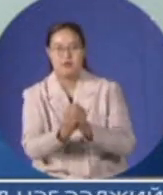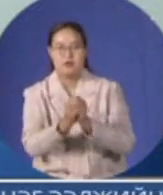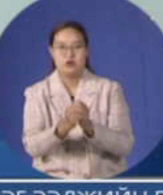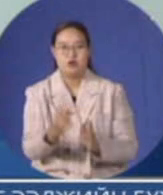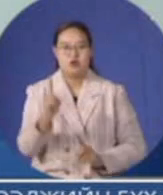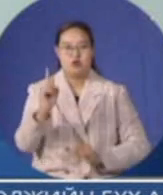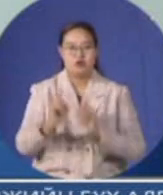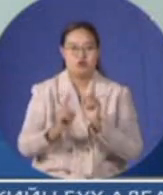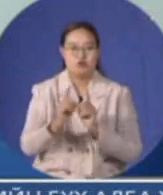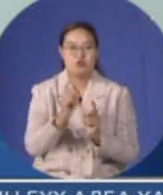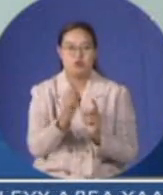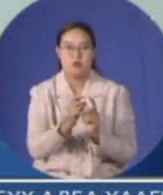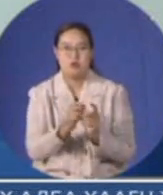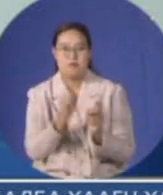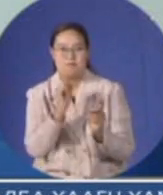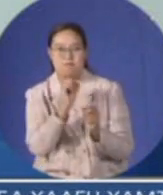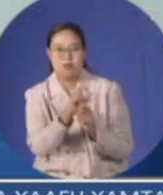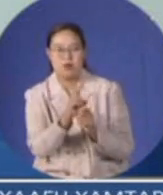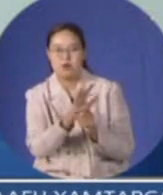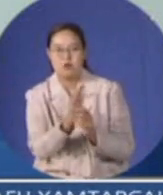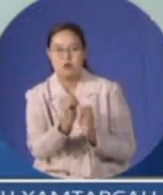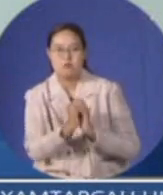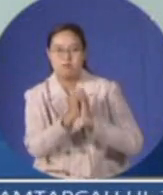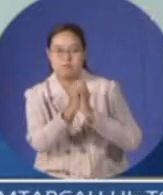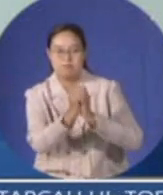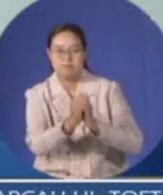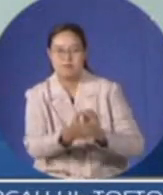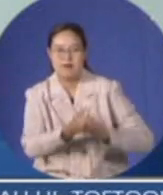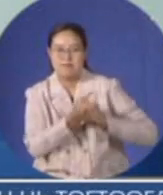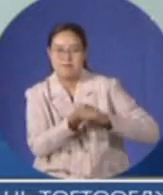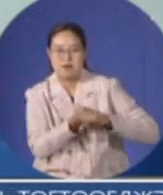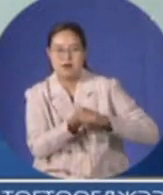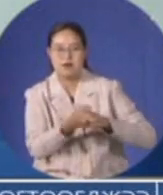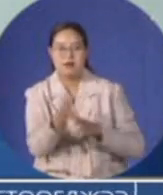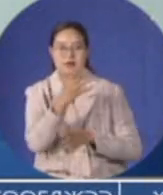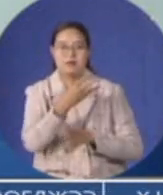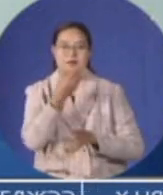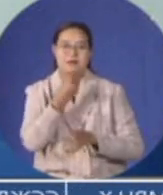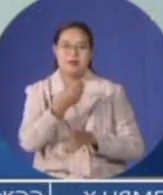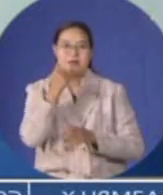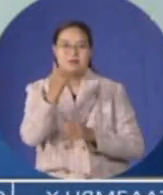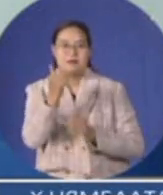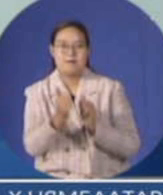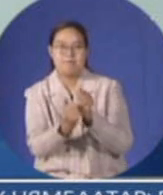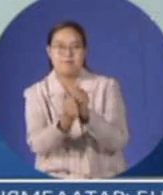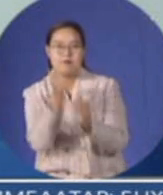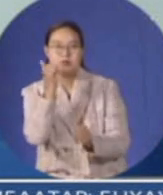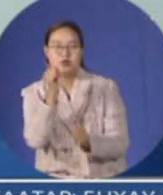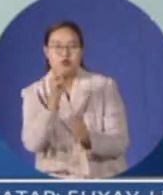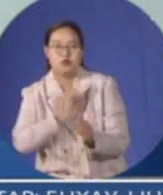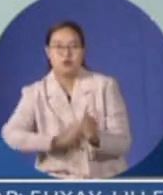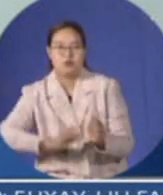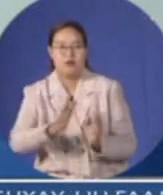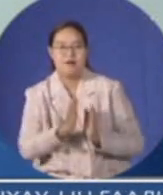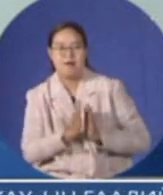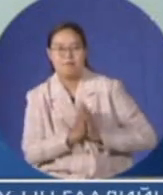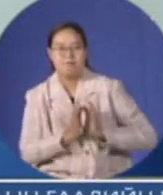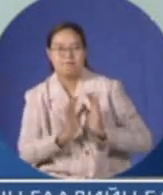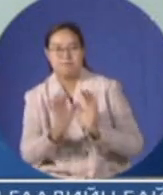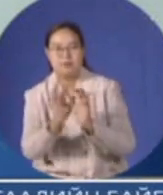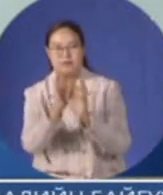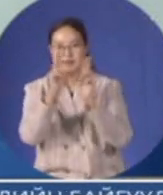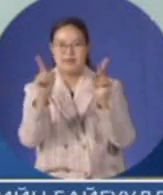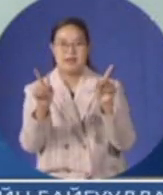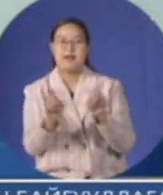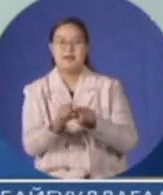өрсөлдөгчөө хүндлэх, хамтдаа гар гараасаа барьж одоо сайн сайханд хүрэх ийм арга зам гэж ингэж үздэг шүү дээ. Тэгээ тийм